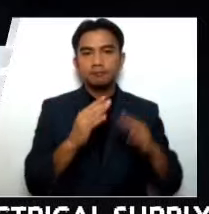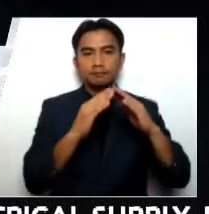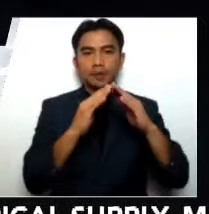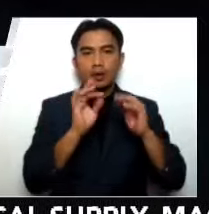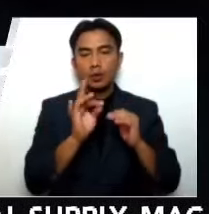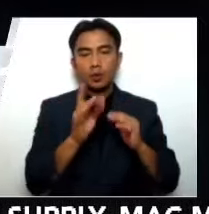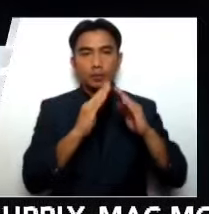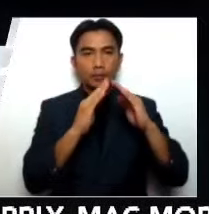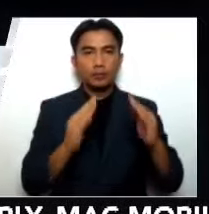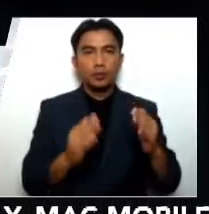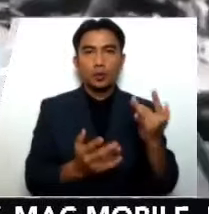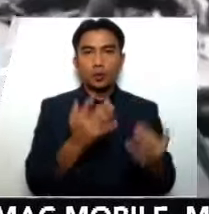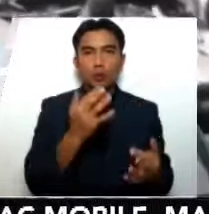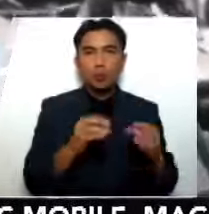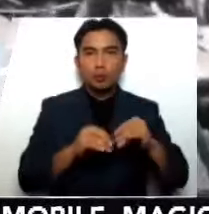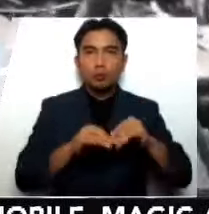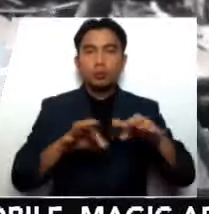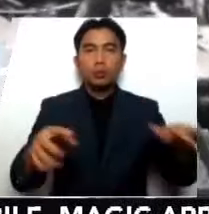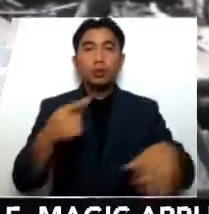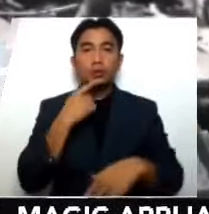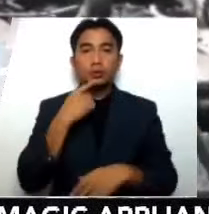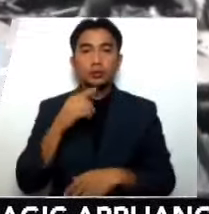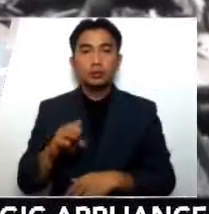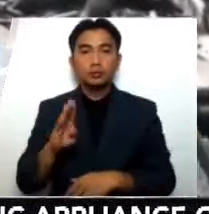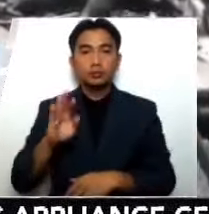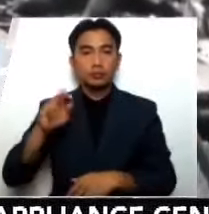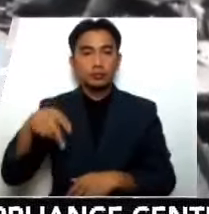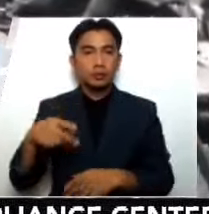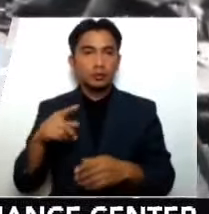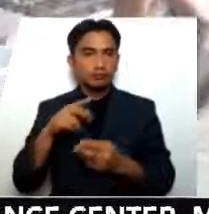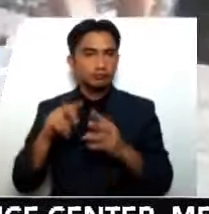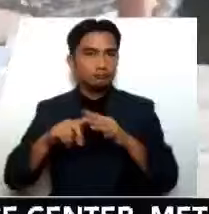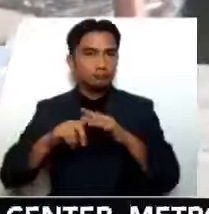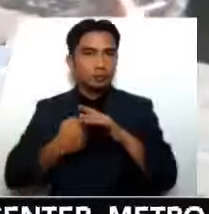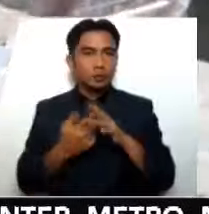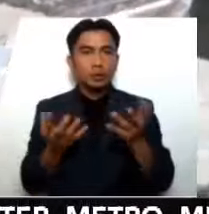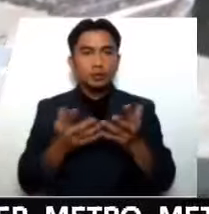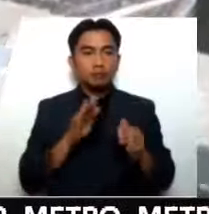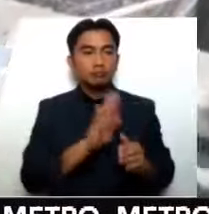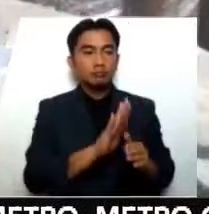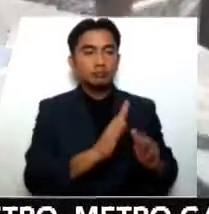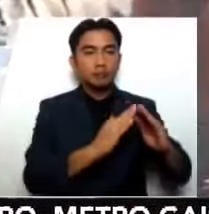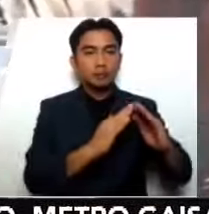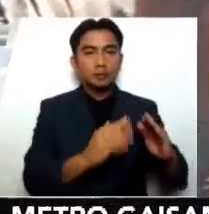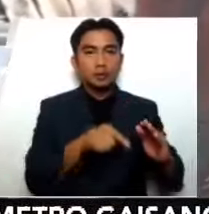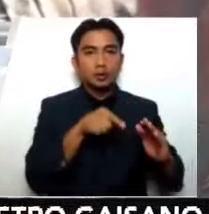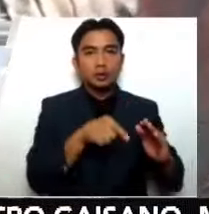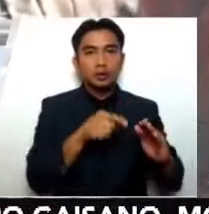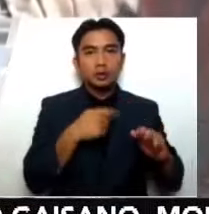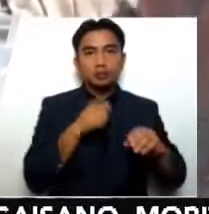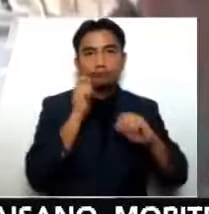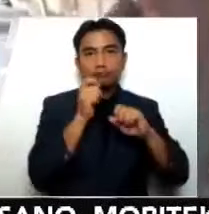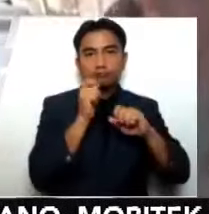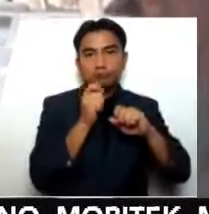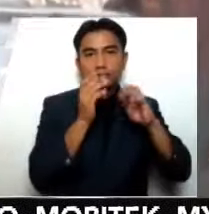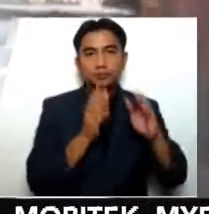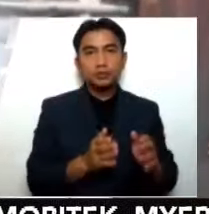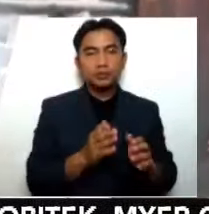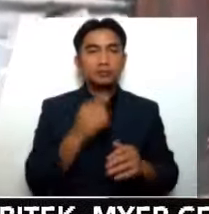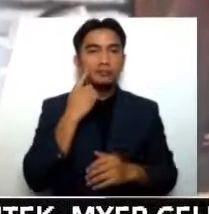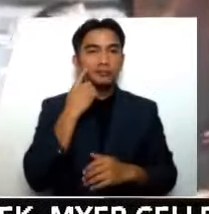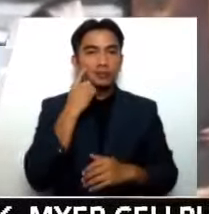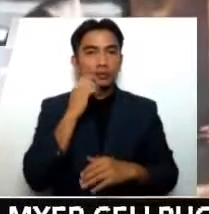Fire Protection, nagsimula ang apoy mula sa bahay ng isang karpintero kaninang madaling araw. Walang napaulat na